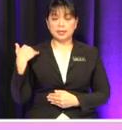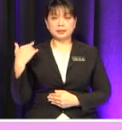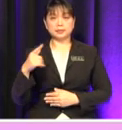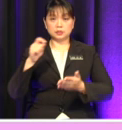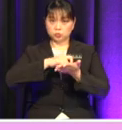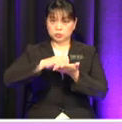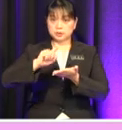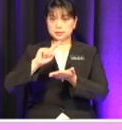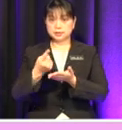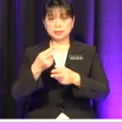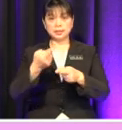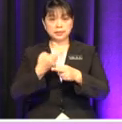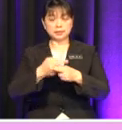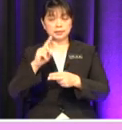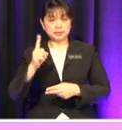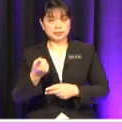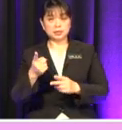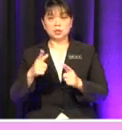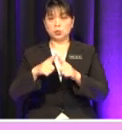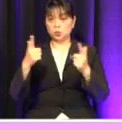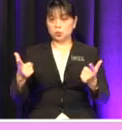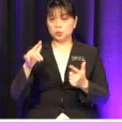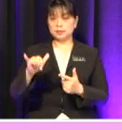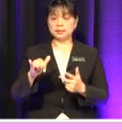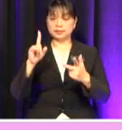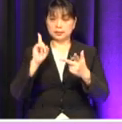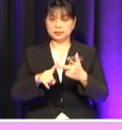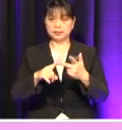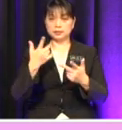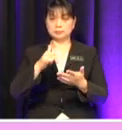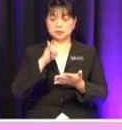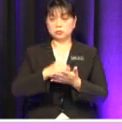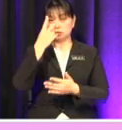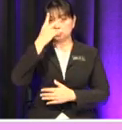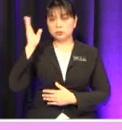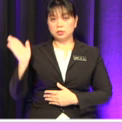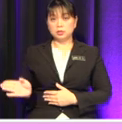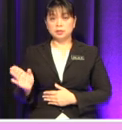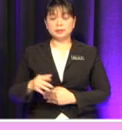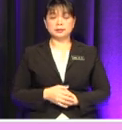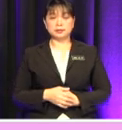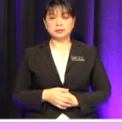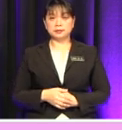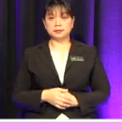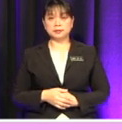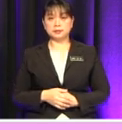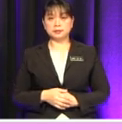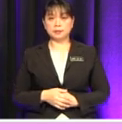nanti coba kita draf jadi tuas yang ketiga Oke coba tengok yang ini pula yang di tengahnya